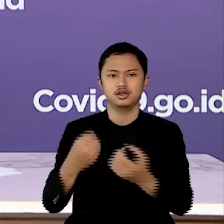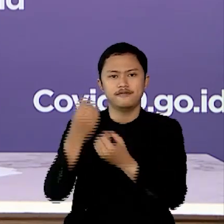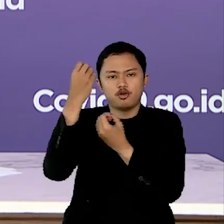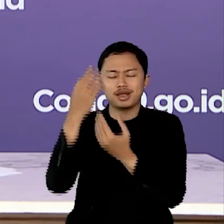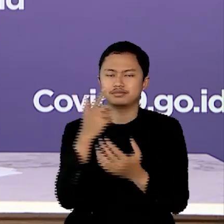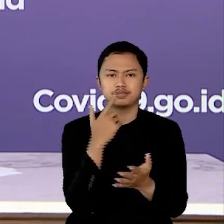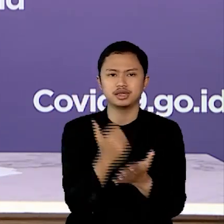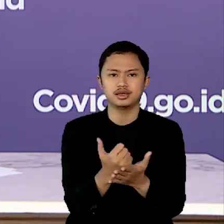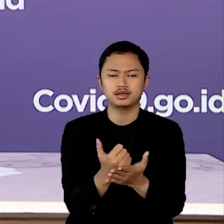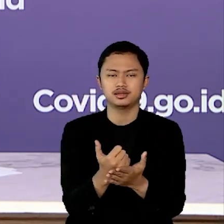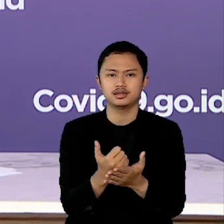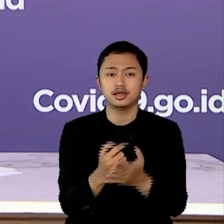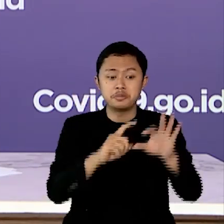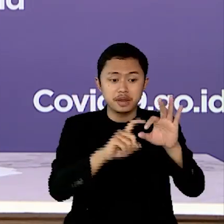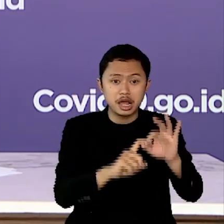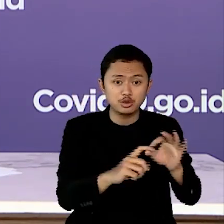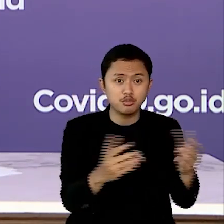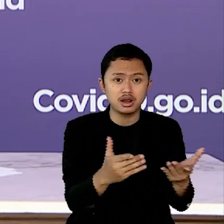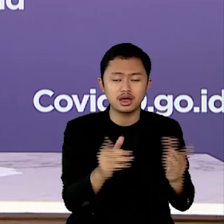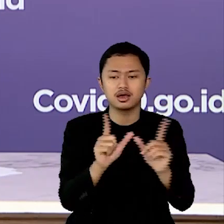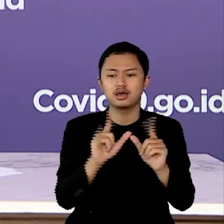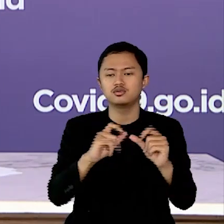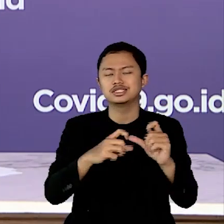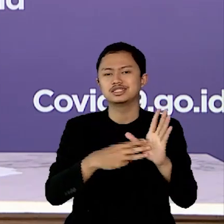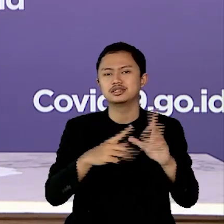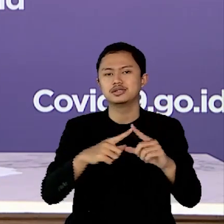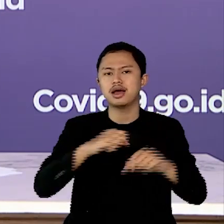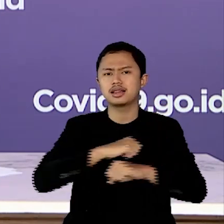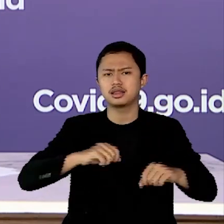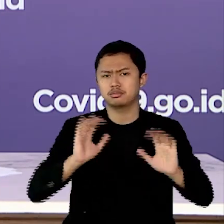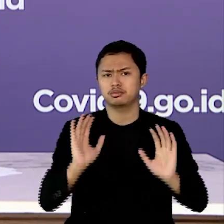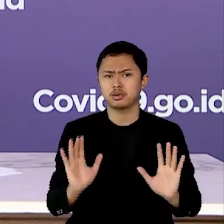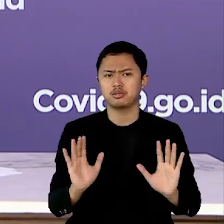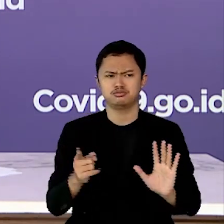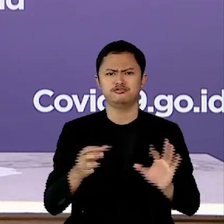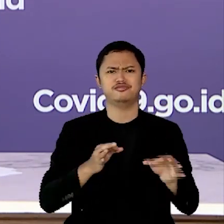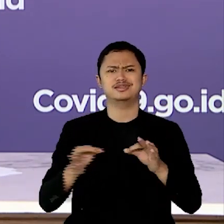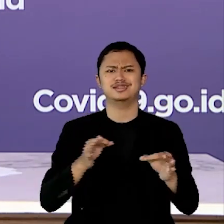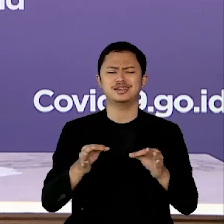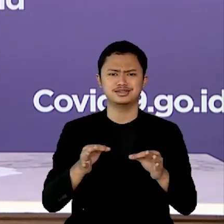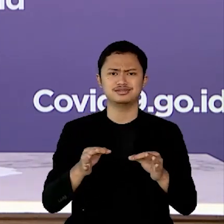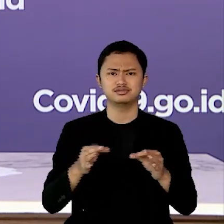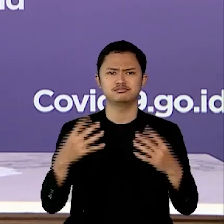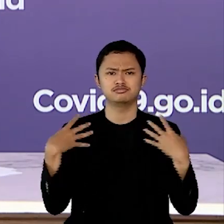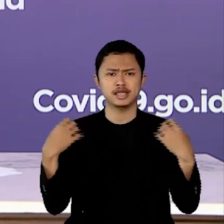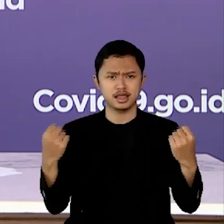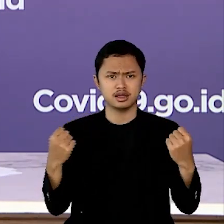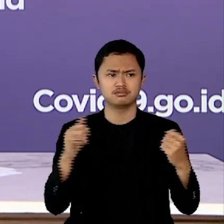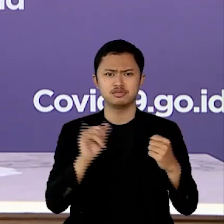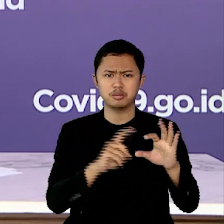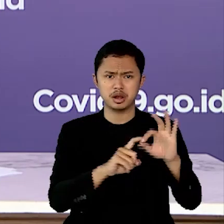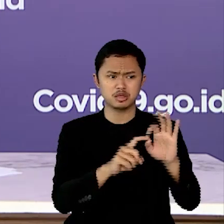keras bagi kita tidak bisa terus mengandalkan Wisma Atlet sebagai buffer dari fasilitas pelayanan pasien coffee